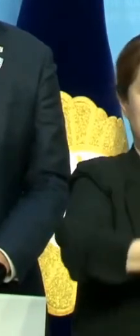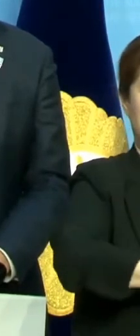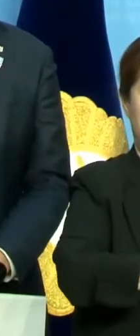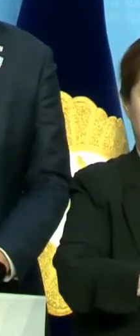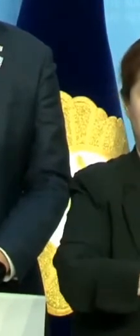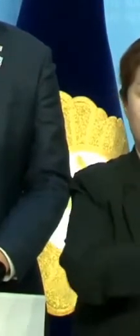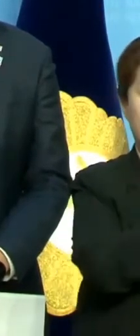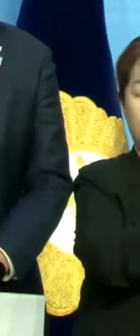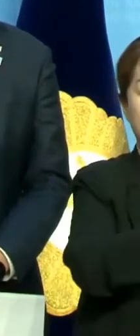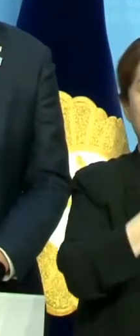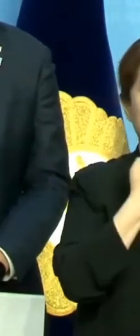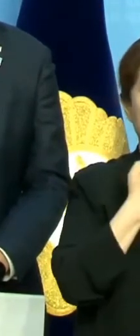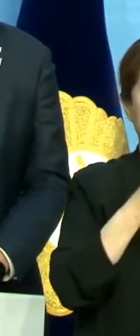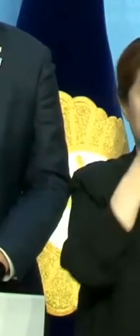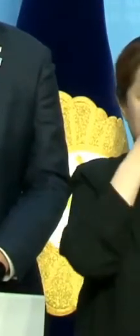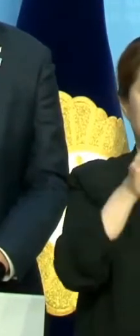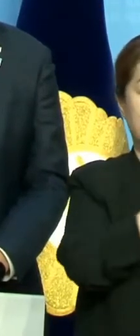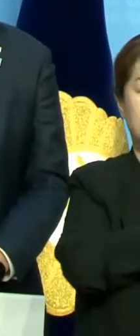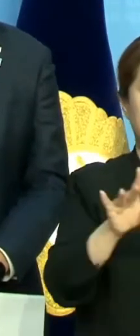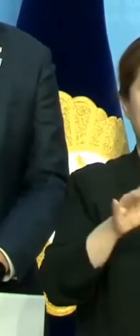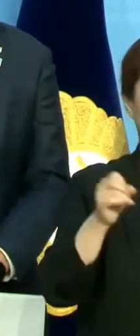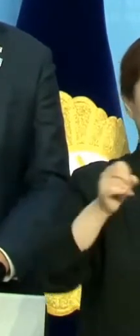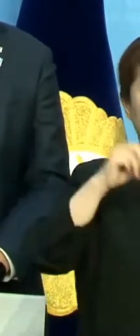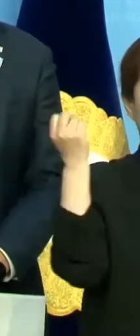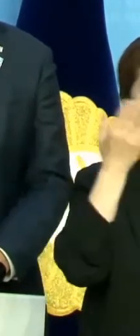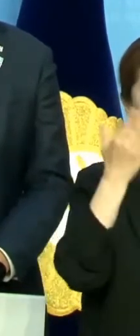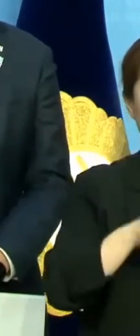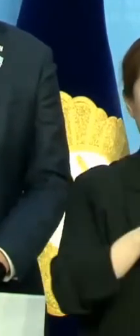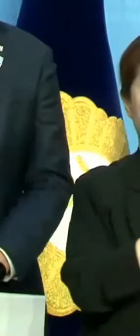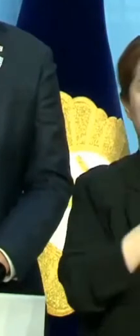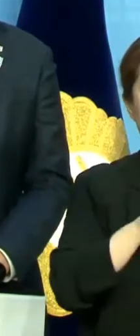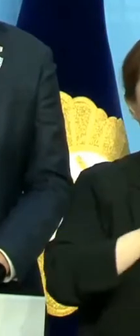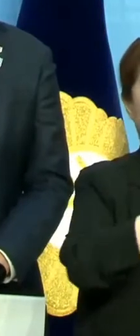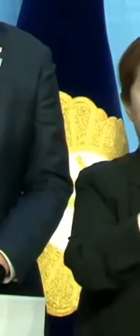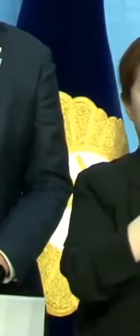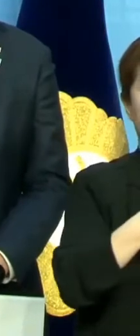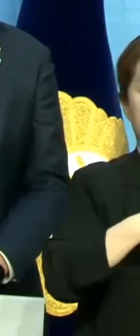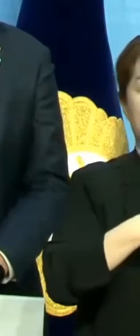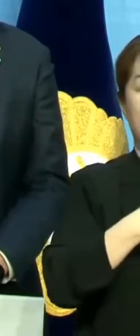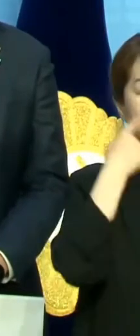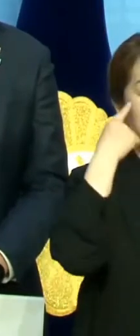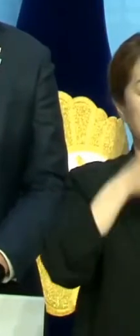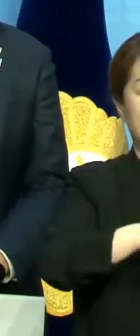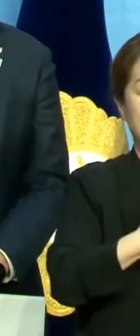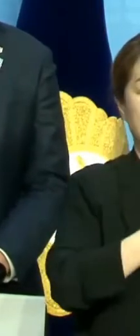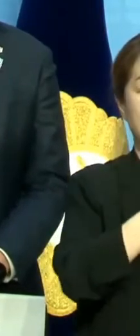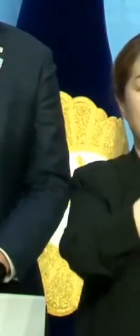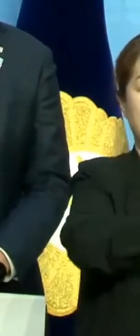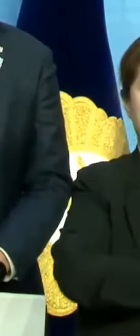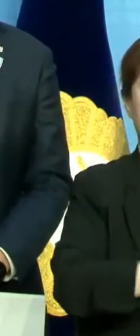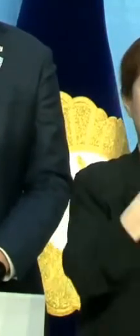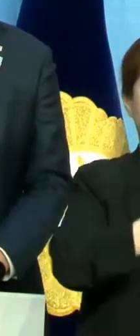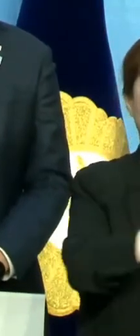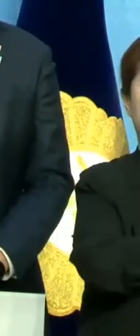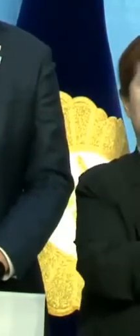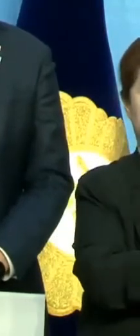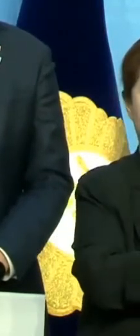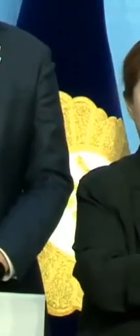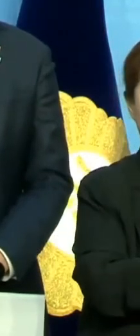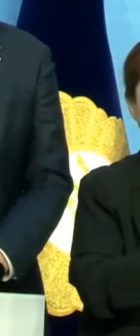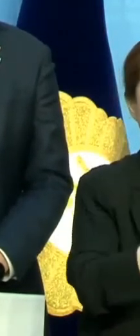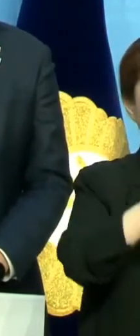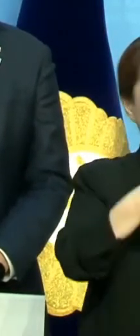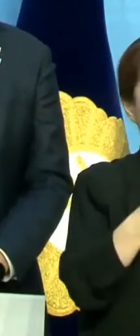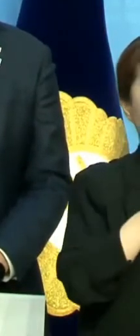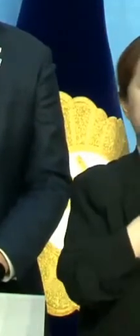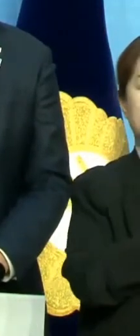고사하고 일방적으로 그리고 기습적으로 고 선수를 임의 탈퇴로 공시 처리하였습니다. 고 선수는 자신의